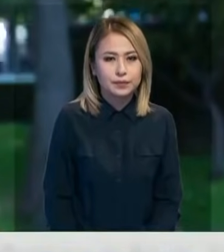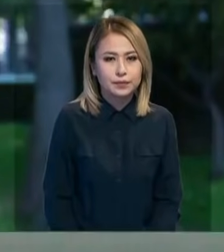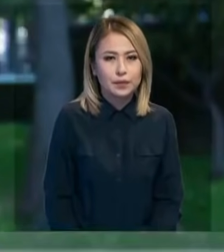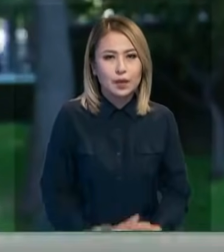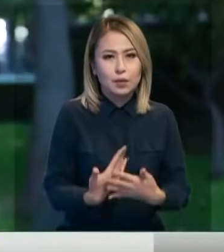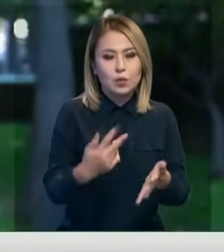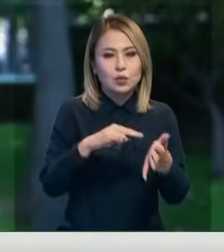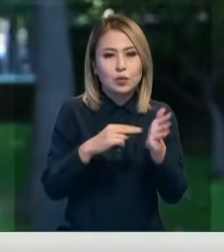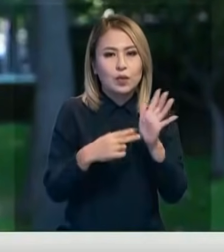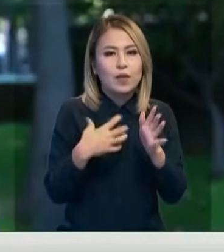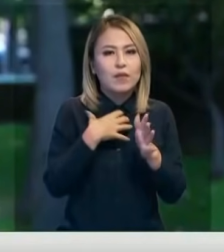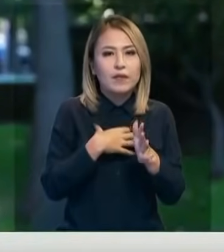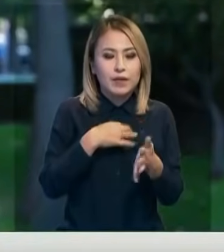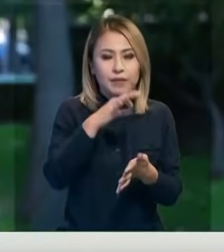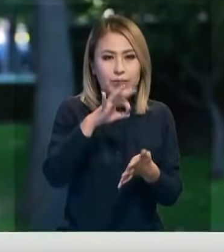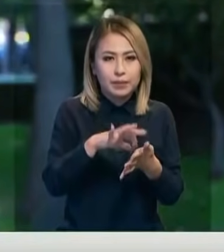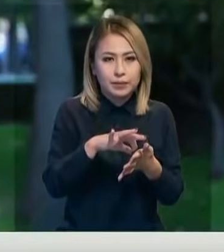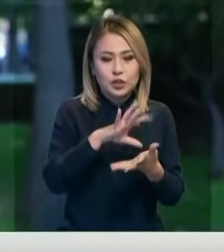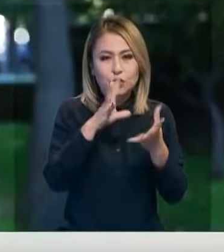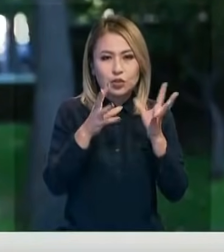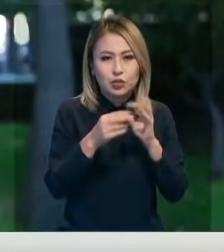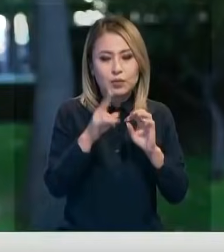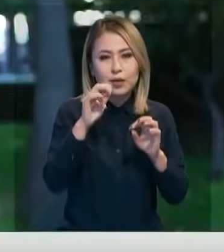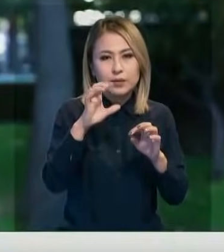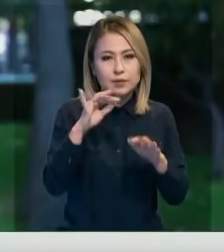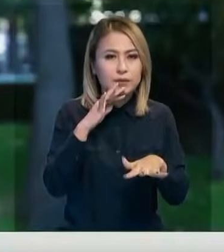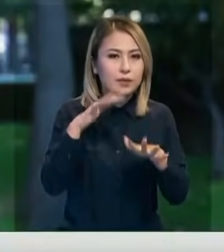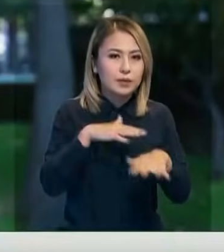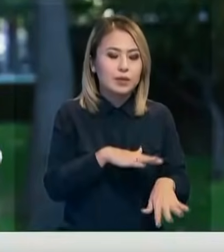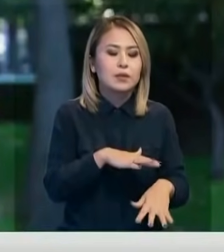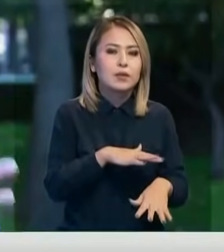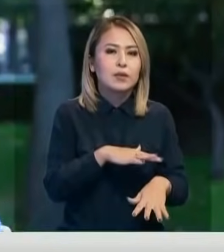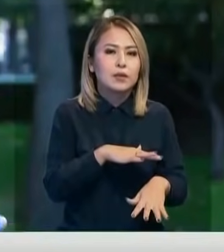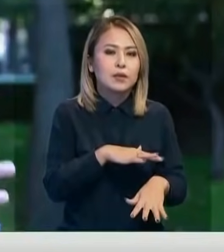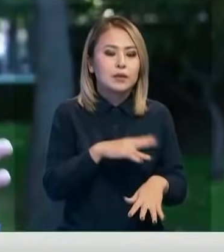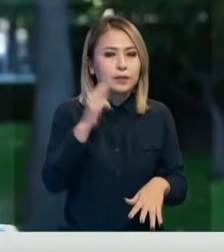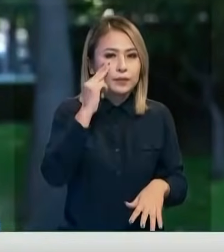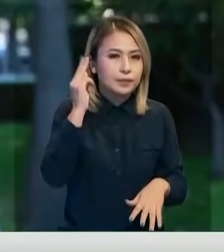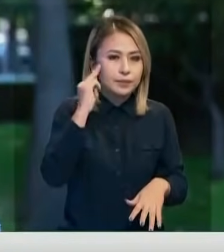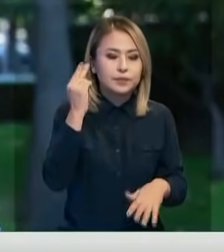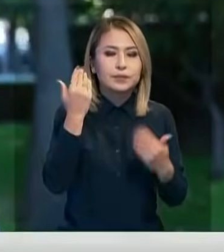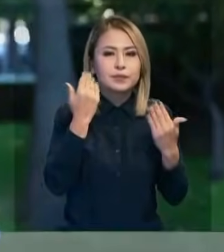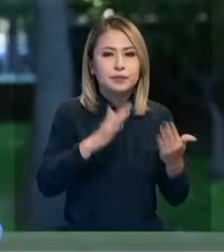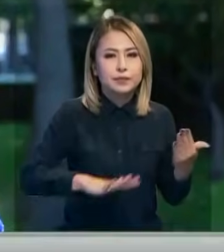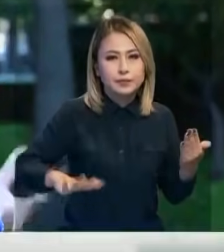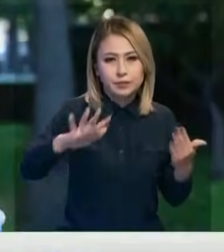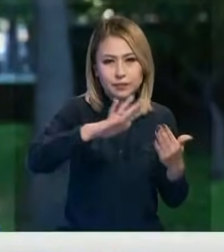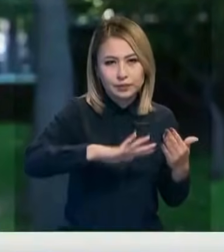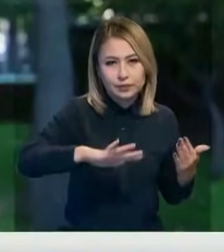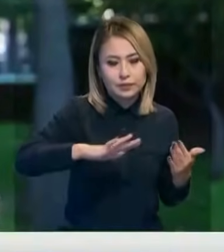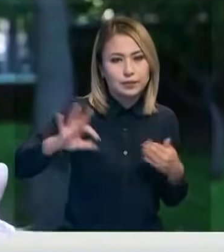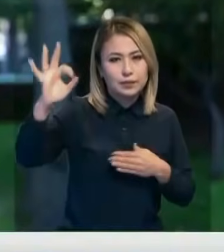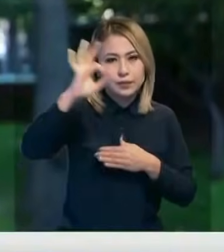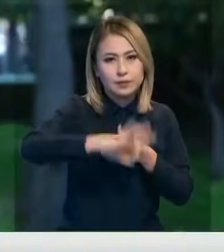мақсаты жалпы Каспий өңірінің мен Қытайның Шығыс өңірі және Шығыс Азия